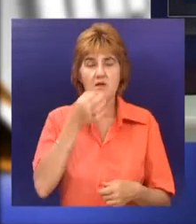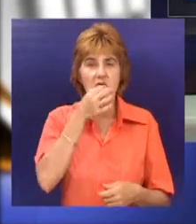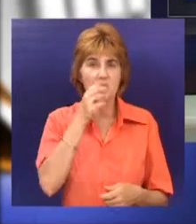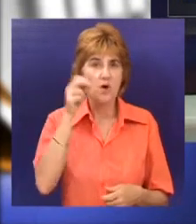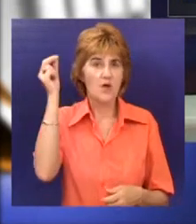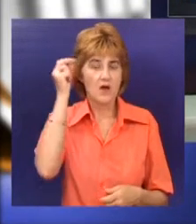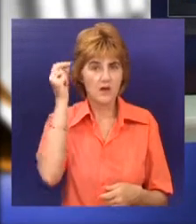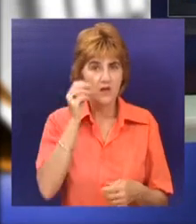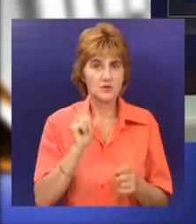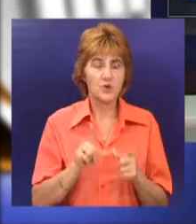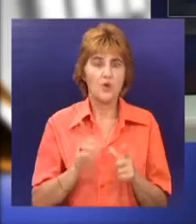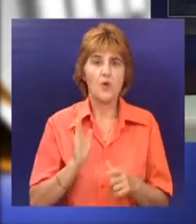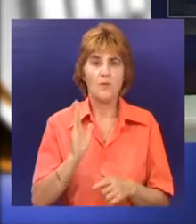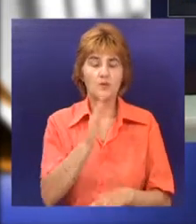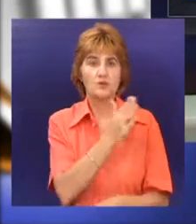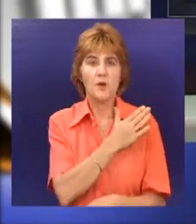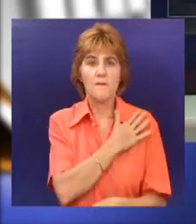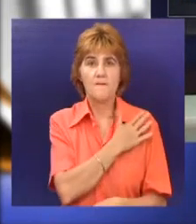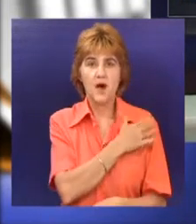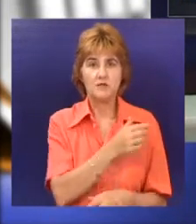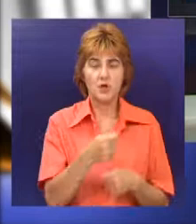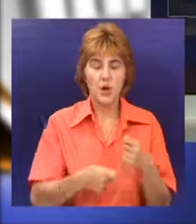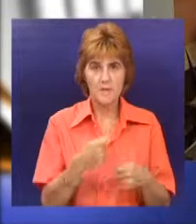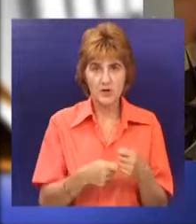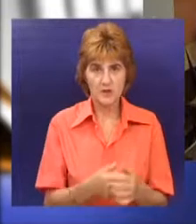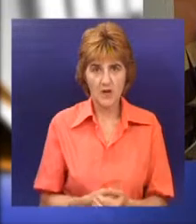obuče bivše osnovce u buduće majstore svog posla.